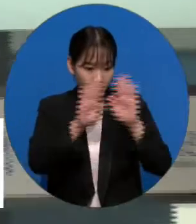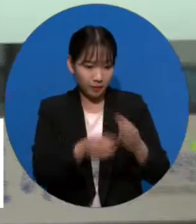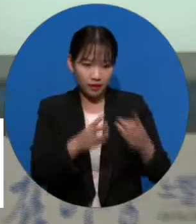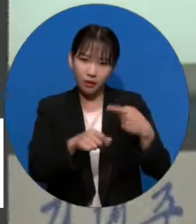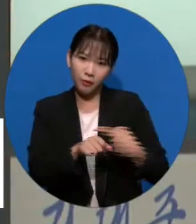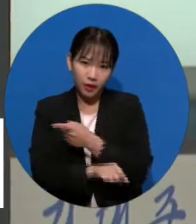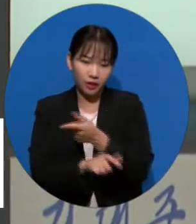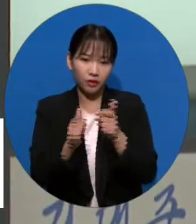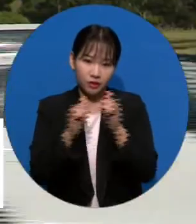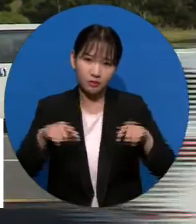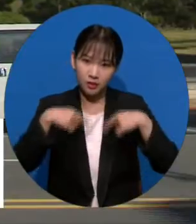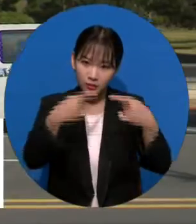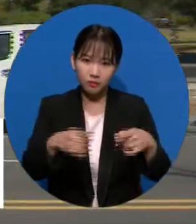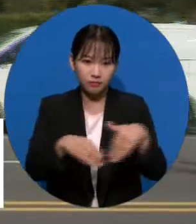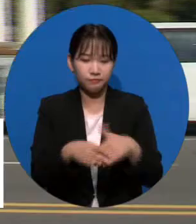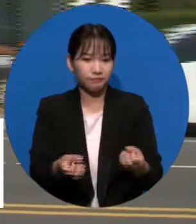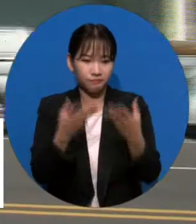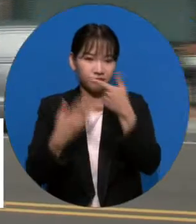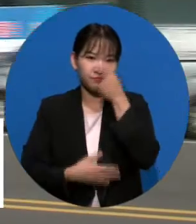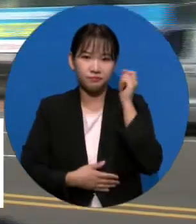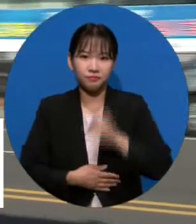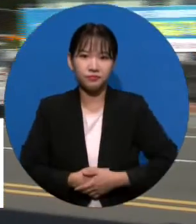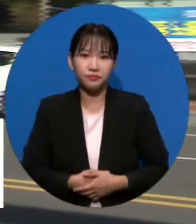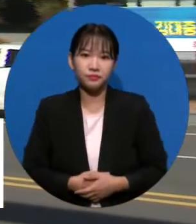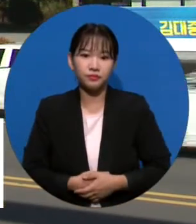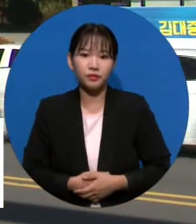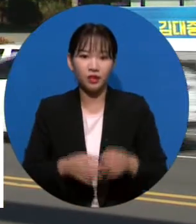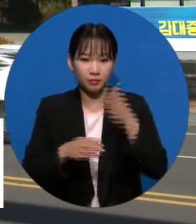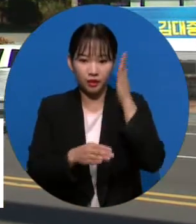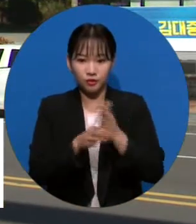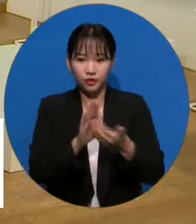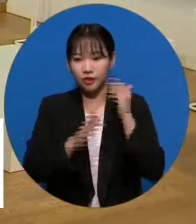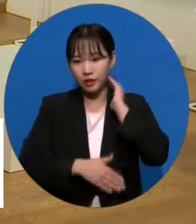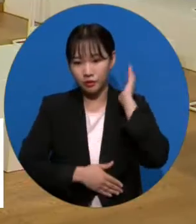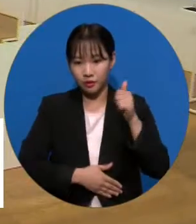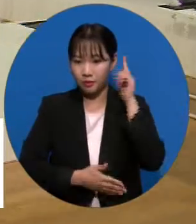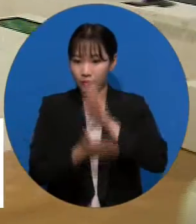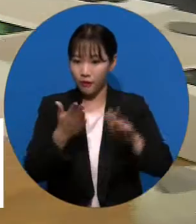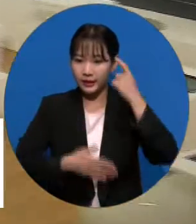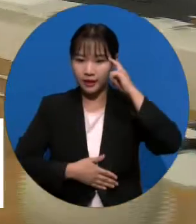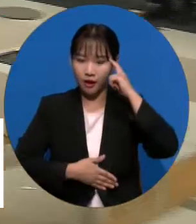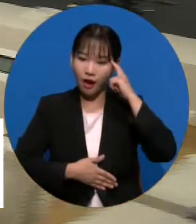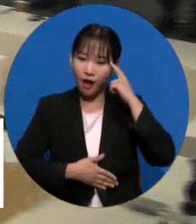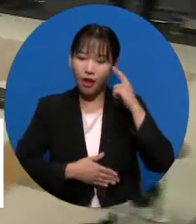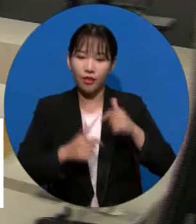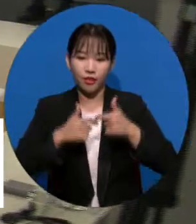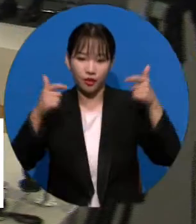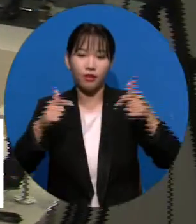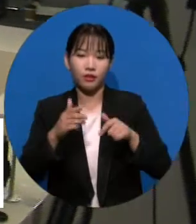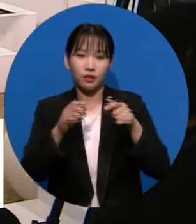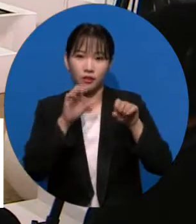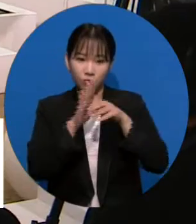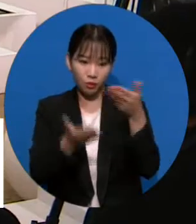다양한 세대가 참여할 수 있는 문화 행사도 부족했습니다. 김대중 전 대통령의 평화의 정신을 널리 공유한다는